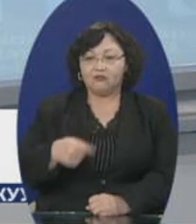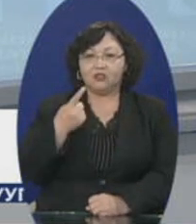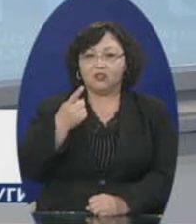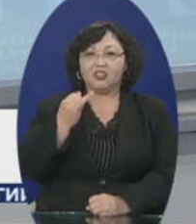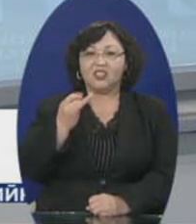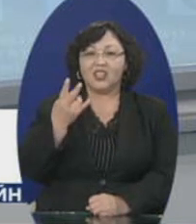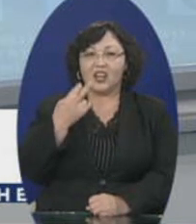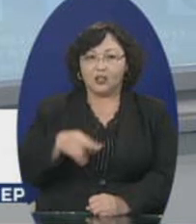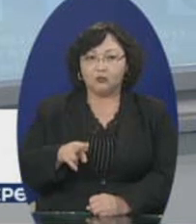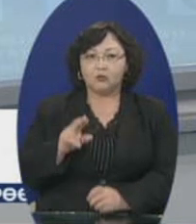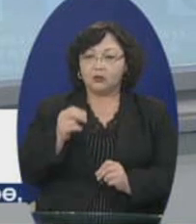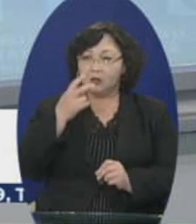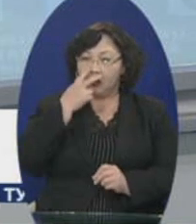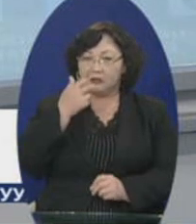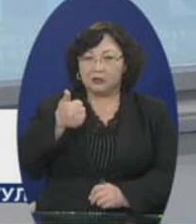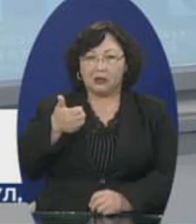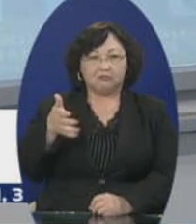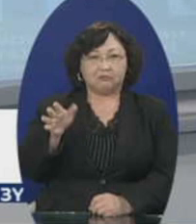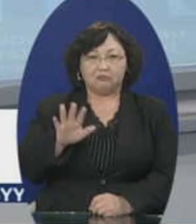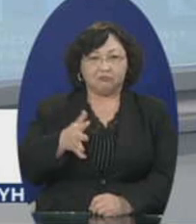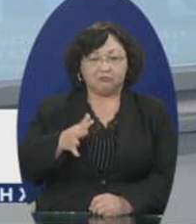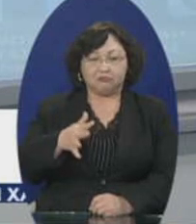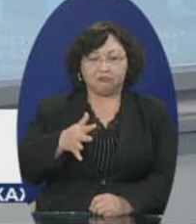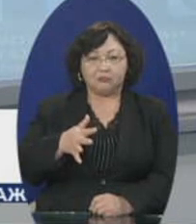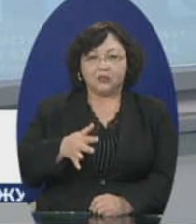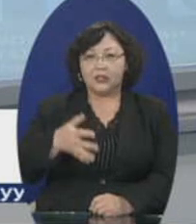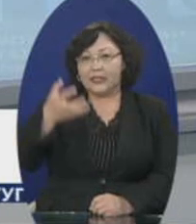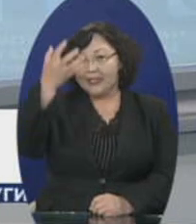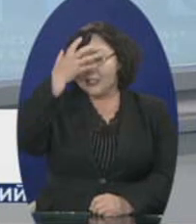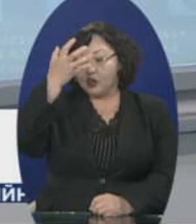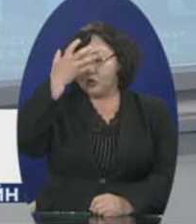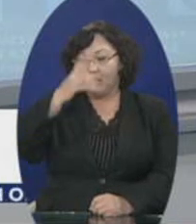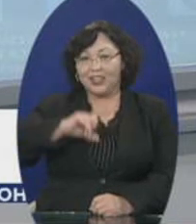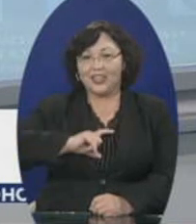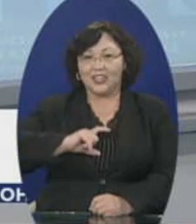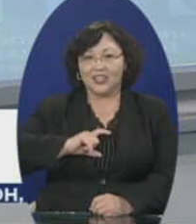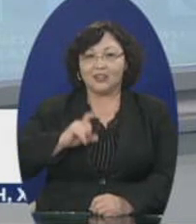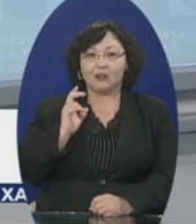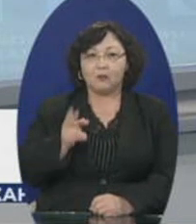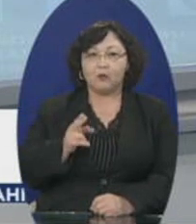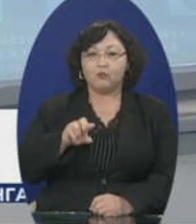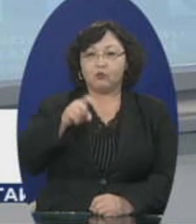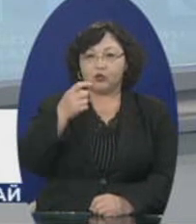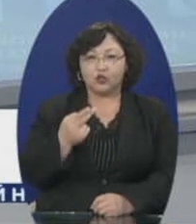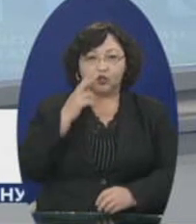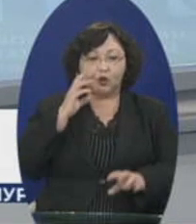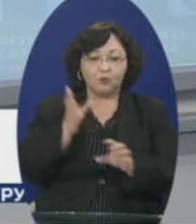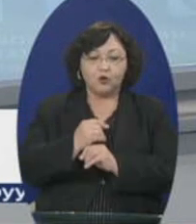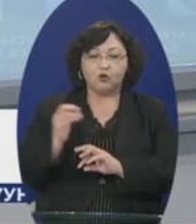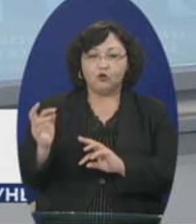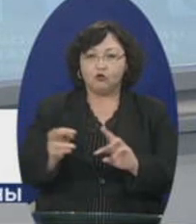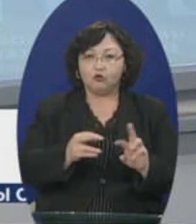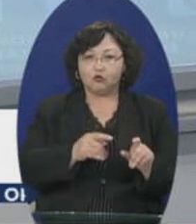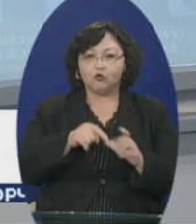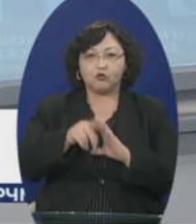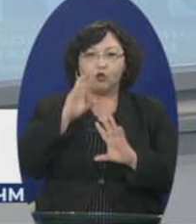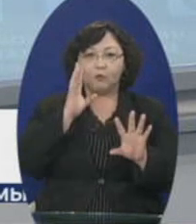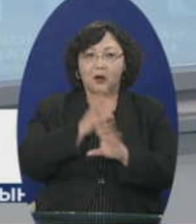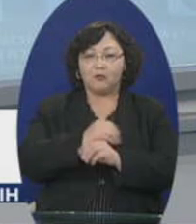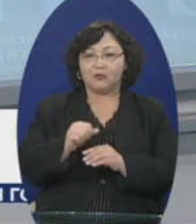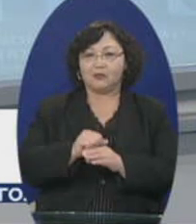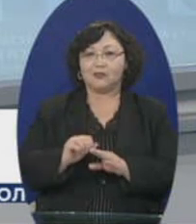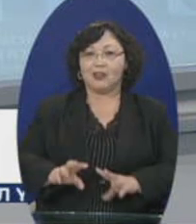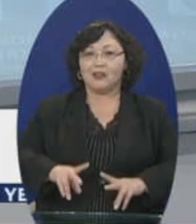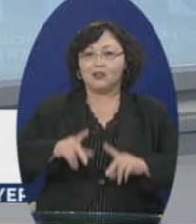нь чамлалтай үзүүлэлт юм а. За тиймээс засгийн газраас төрийн өмчит компаниудын бүтцийг өөрчлөх, засаглалыг сайжруулах ажлыг эхлүүлсэн. За энэ ажлын